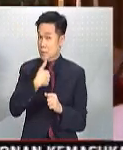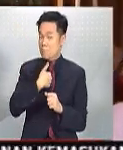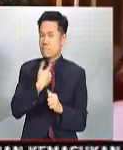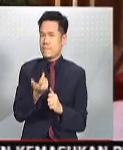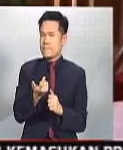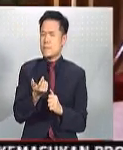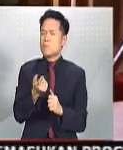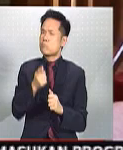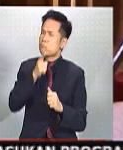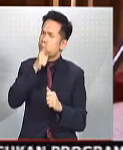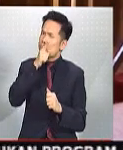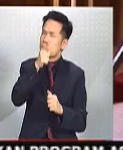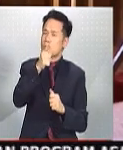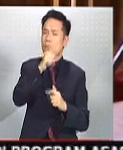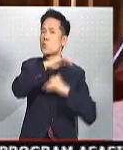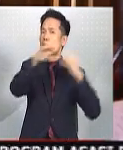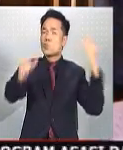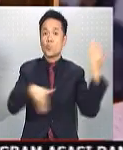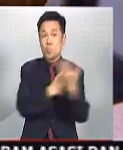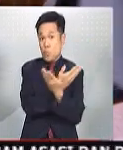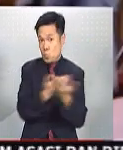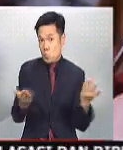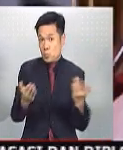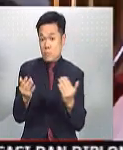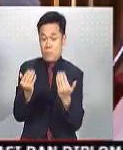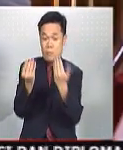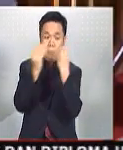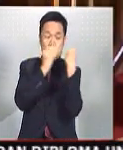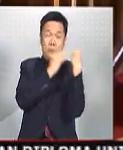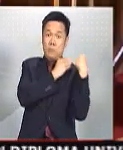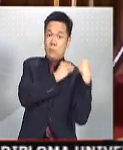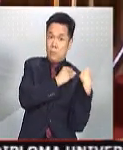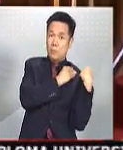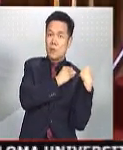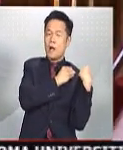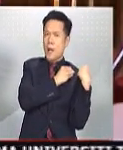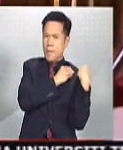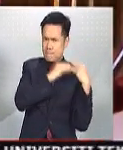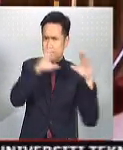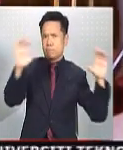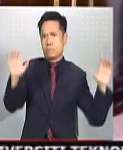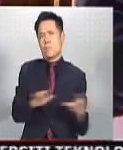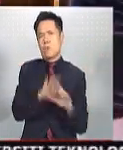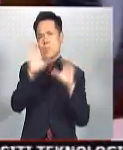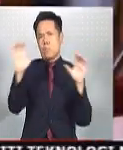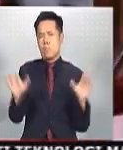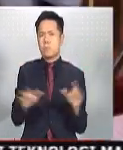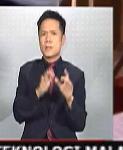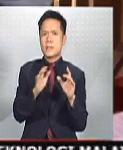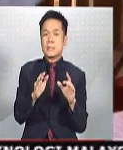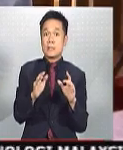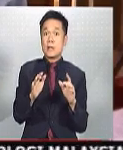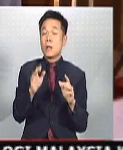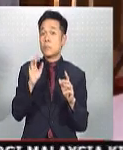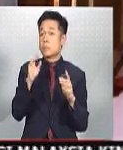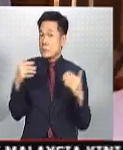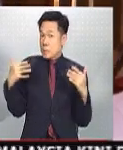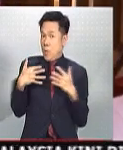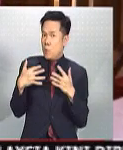memastikan apa jua amanah yang saya pikul ini, saya akan laksanakannya without fear or